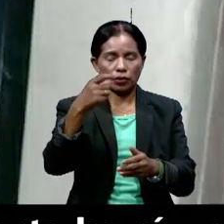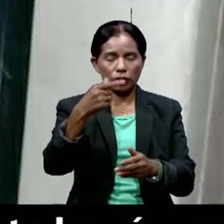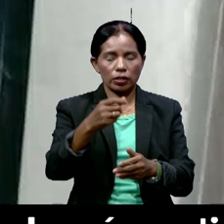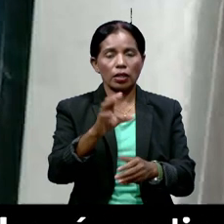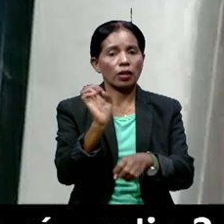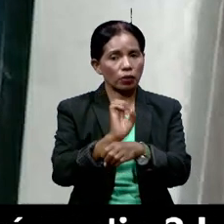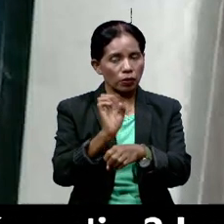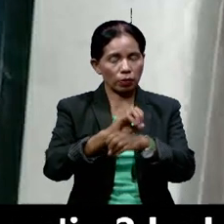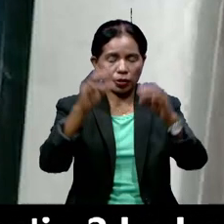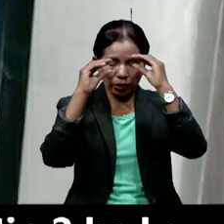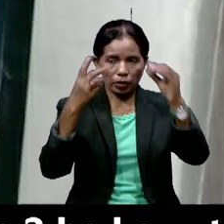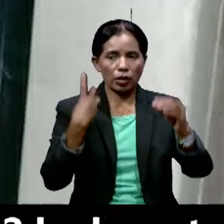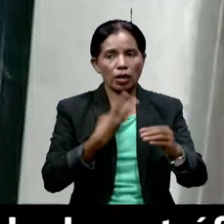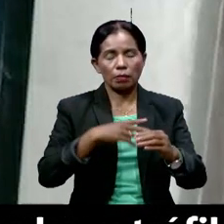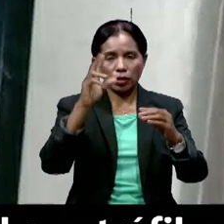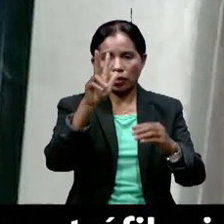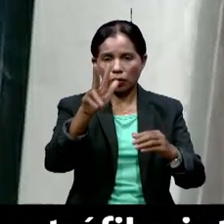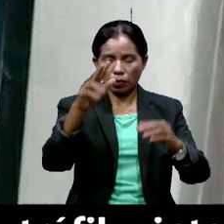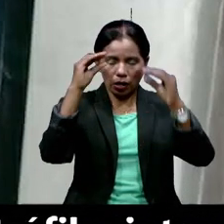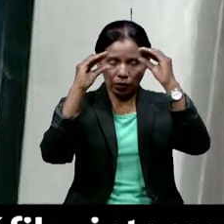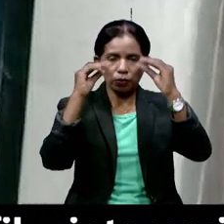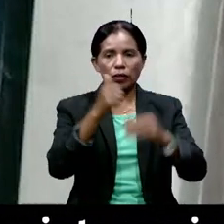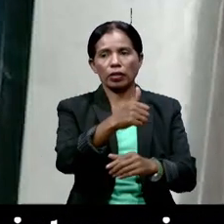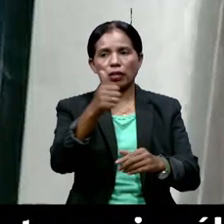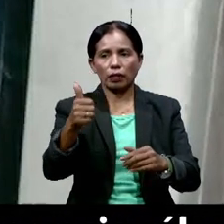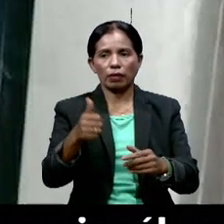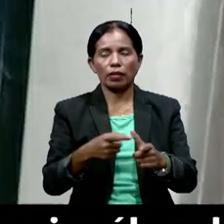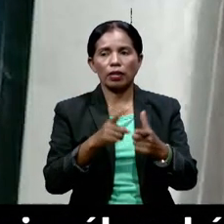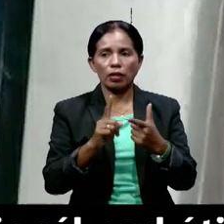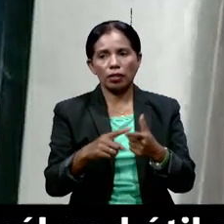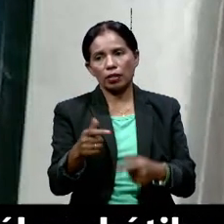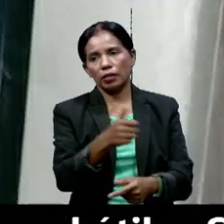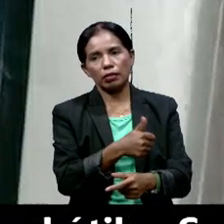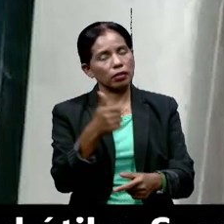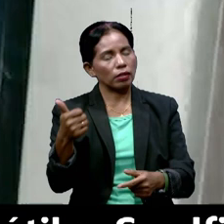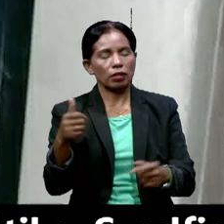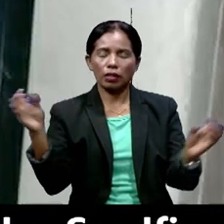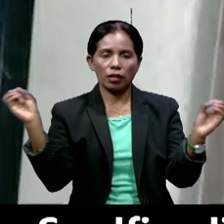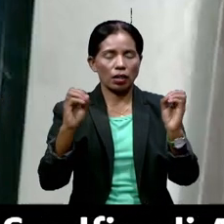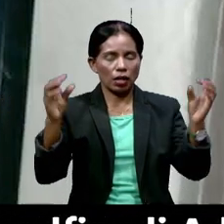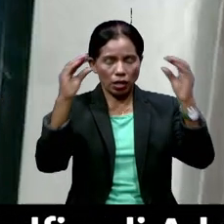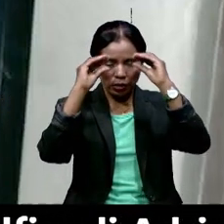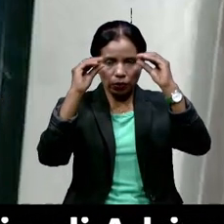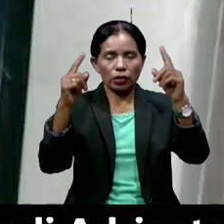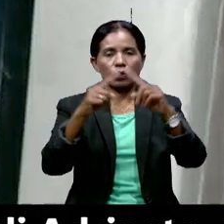ekonomia hanoring tama amne tulu hanoring ida ida be hanoring hela Masir seluk ne lahanorin to agora.